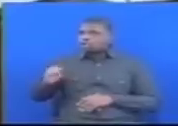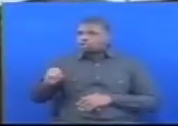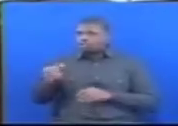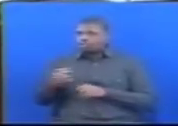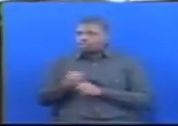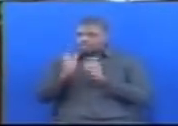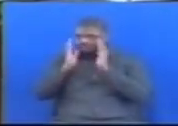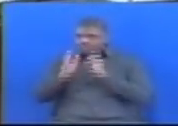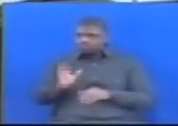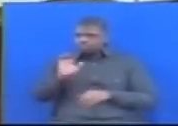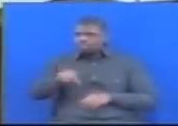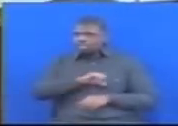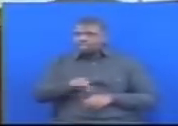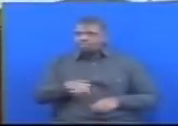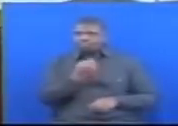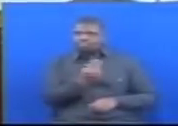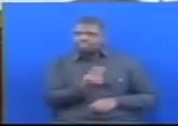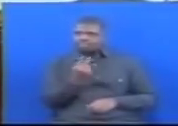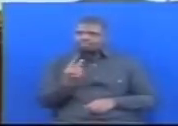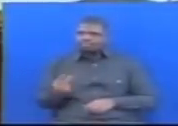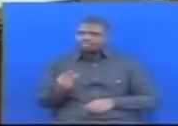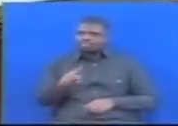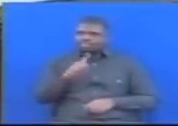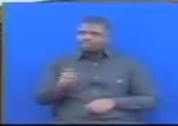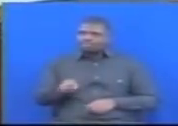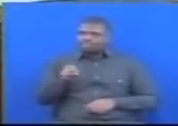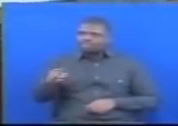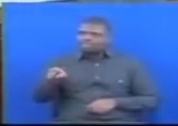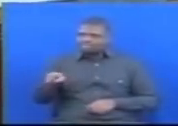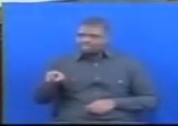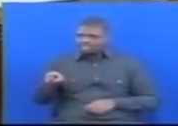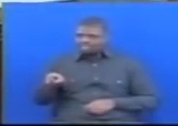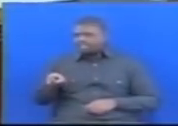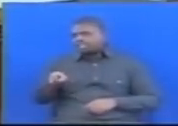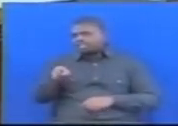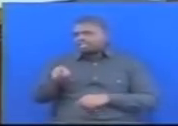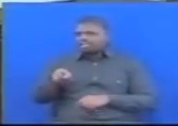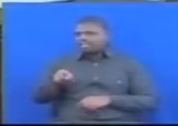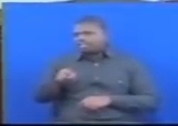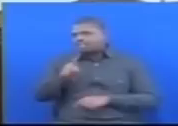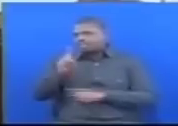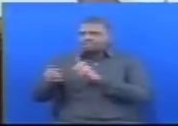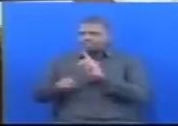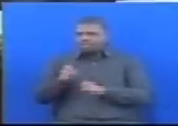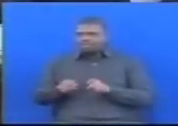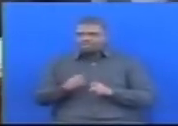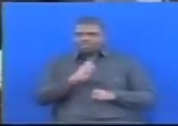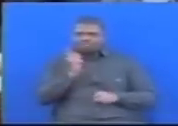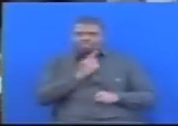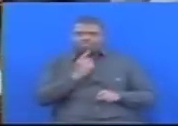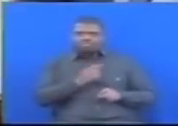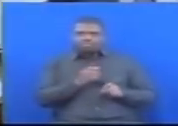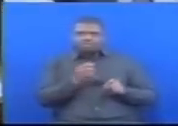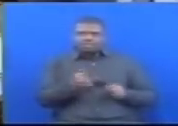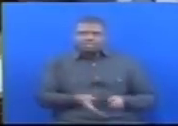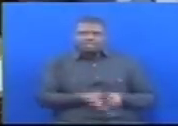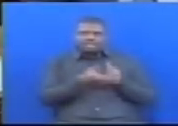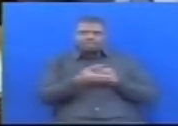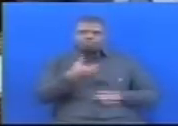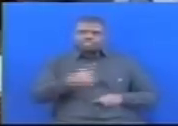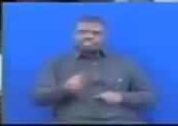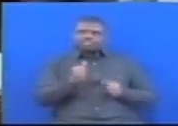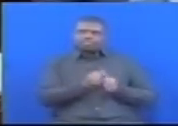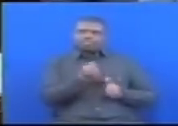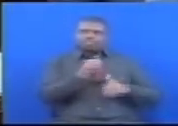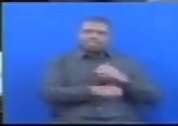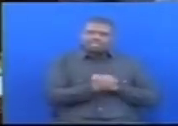wilaya. Je, ni lini serikali itajenga ofisi na nyumba hizo za wilaya ya Kilolo? Ni